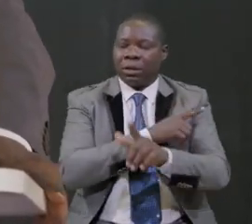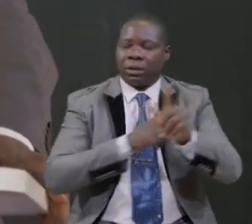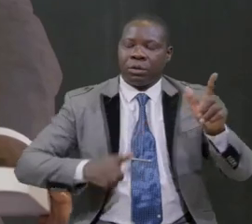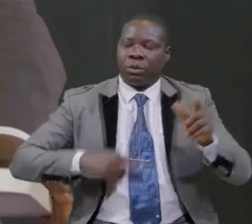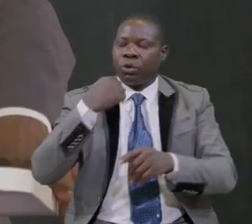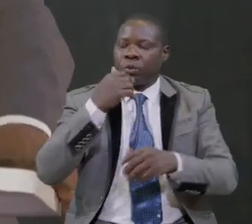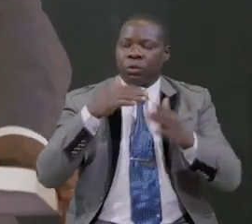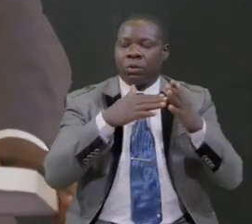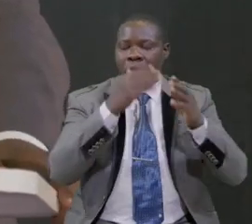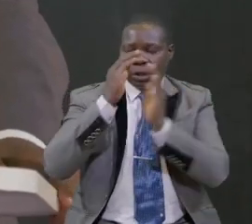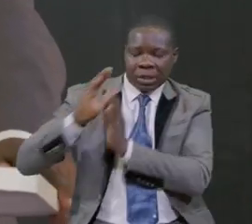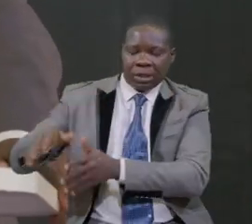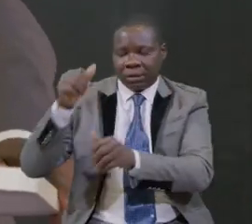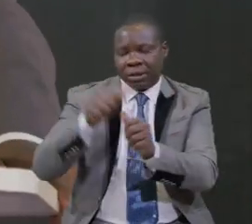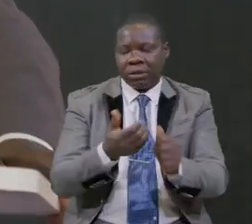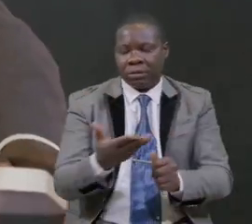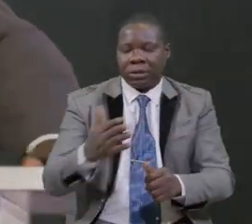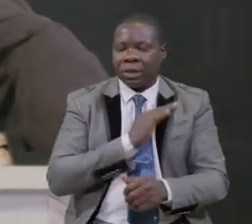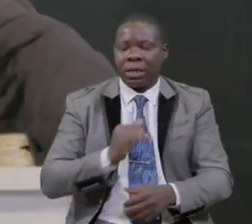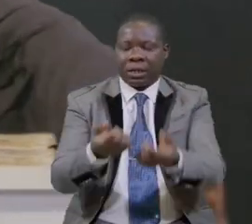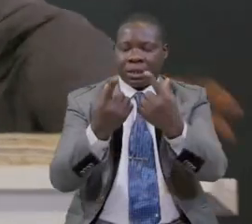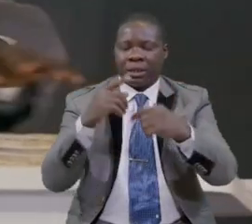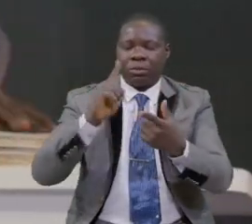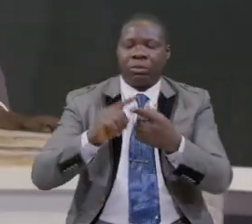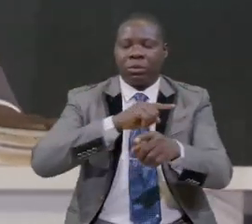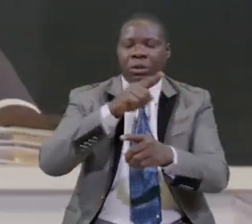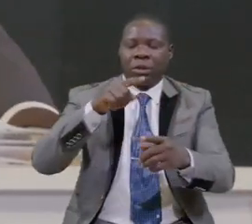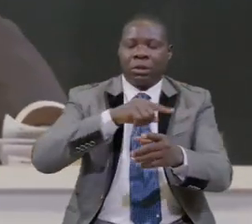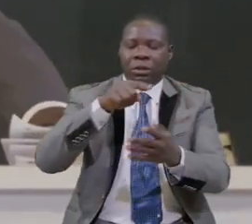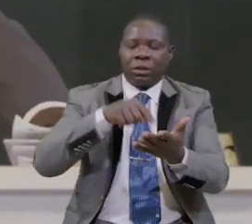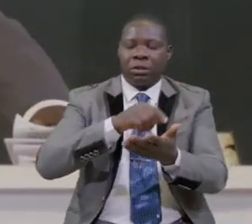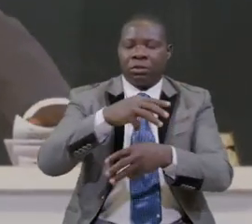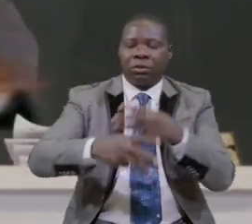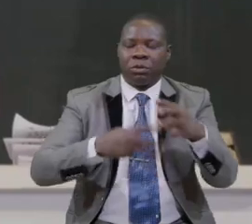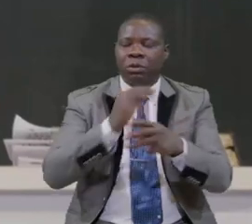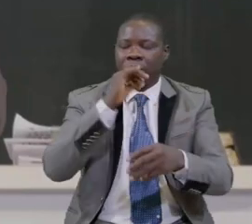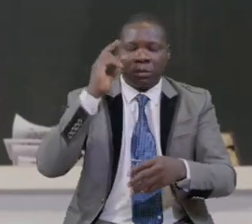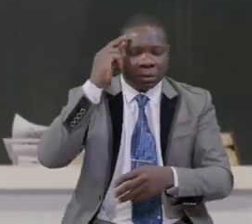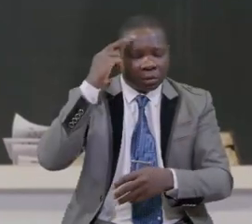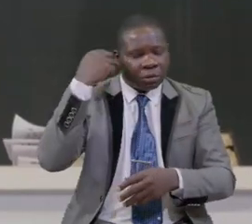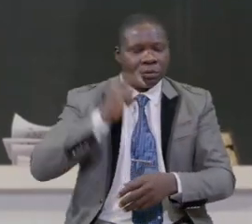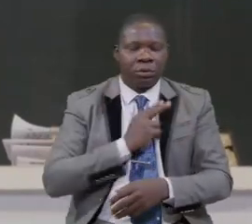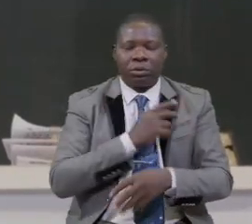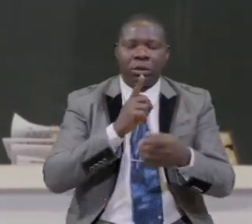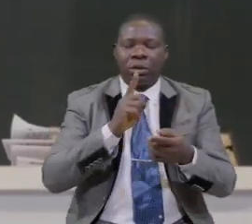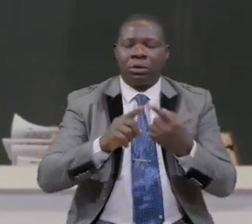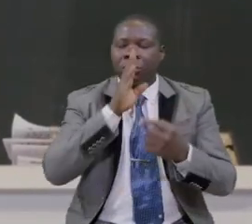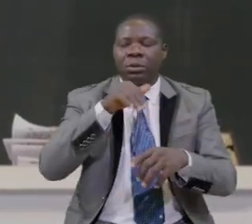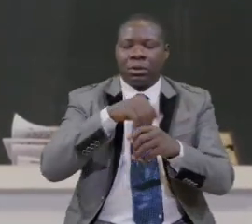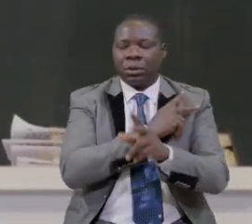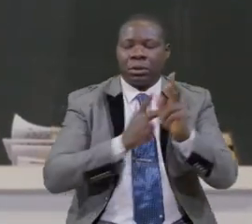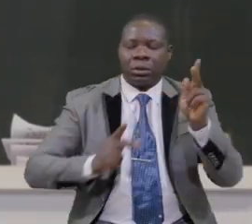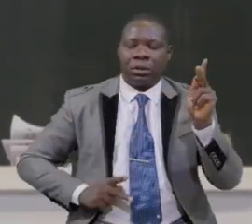quitté et qui est venu dans ce monde. C'est pour cela que nous sommes dans le royaume. Le